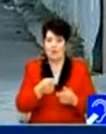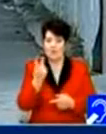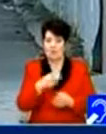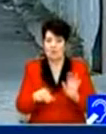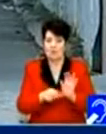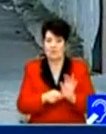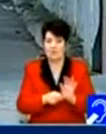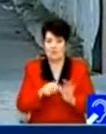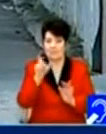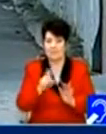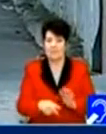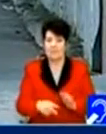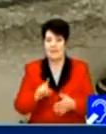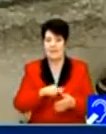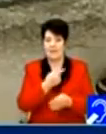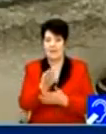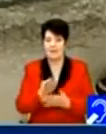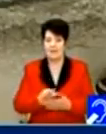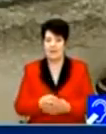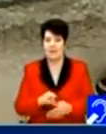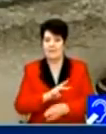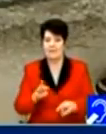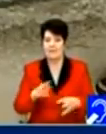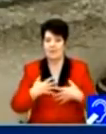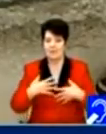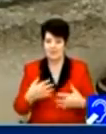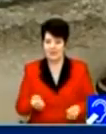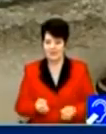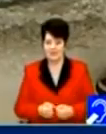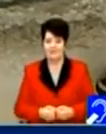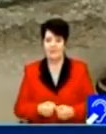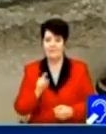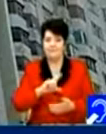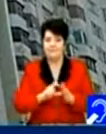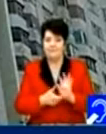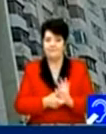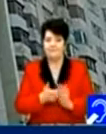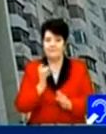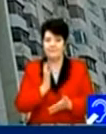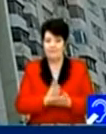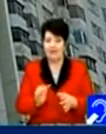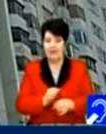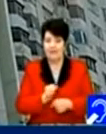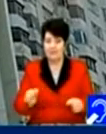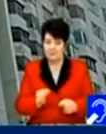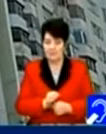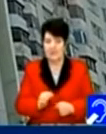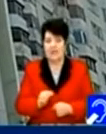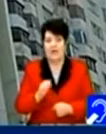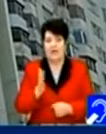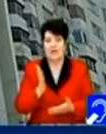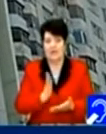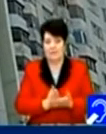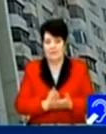de persoane rămân cazate la Spitalul Ministerului Sănătății. Între timp, femeia în apartamentul căreia ar fi explodat butelia de gaz